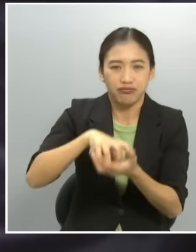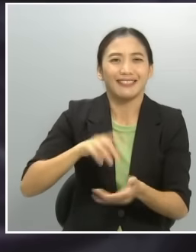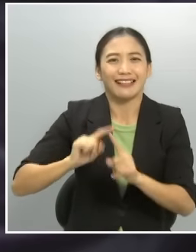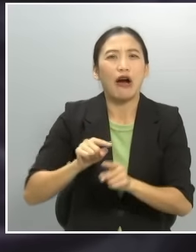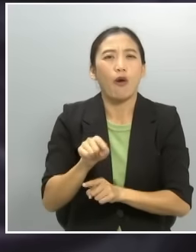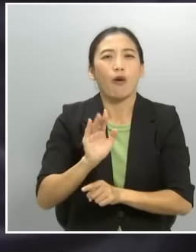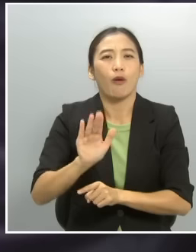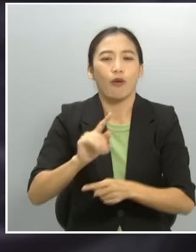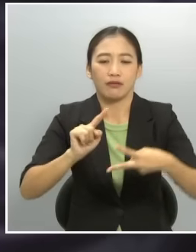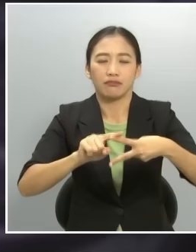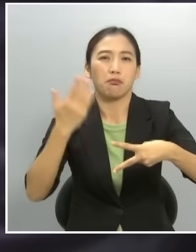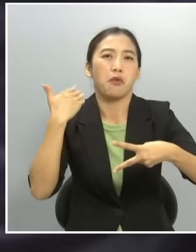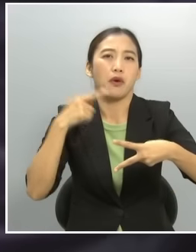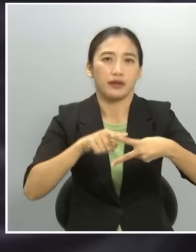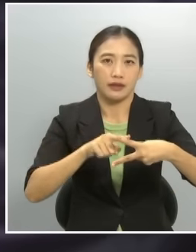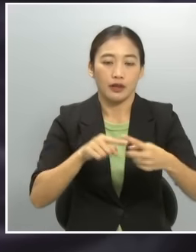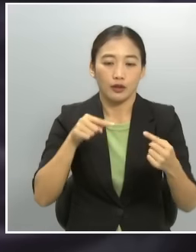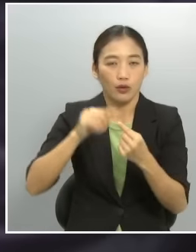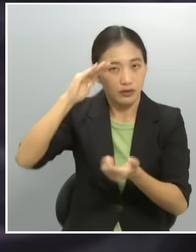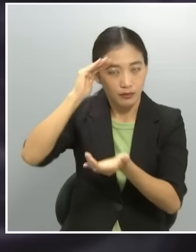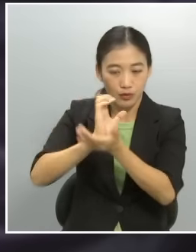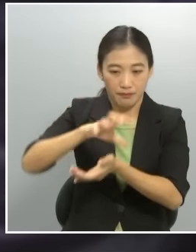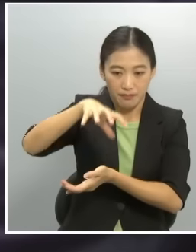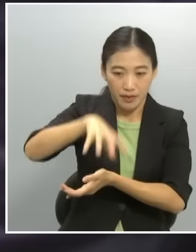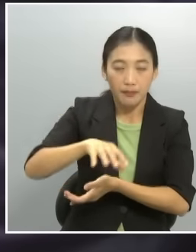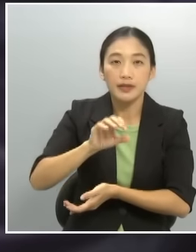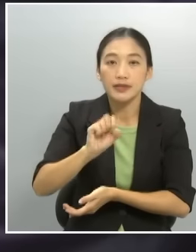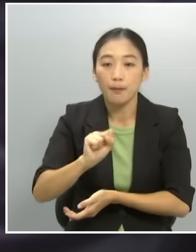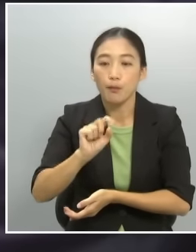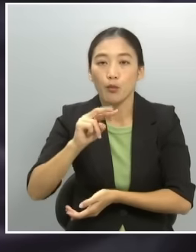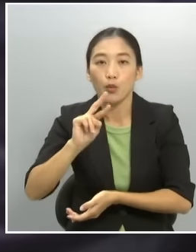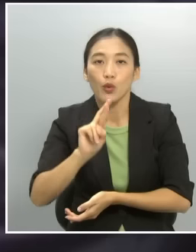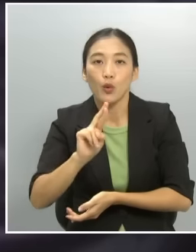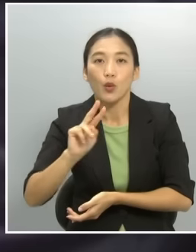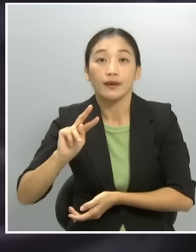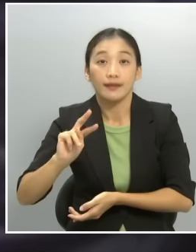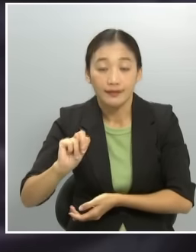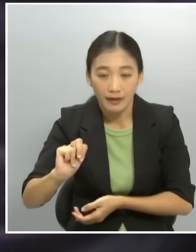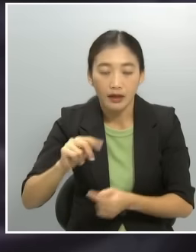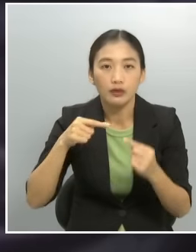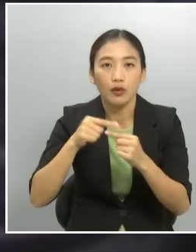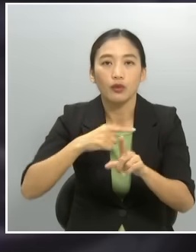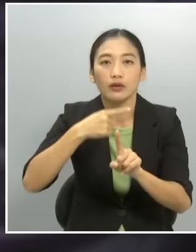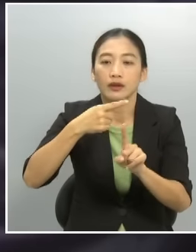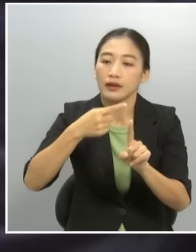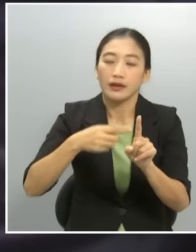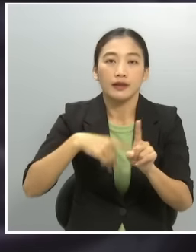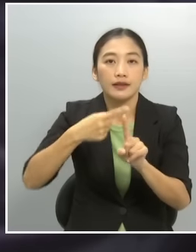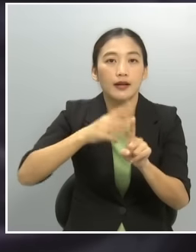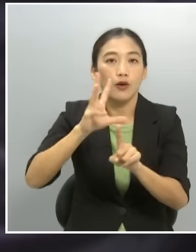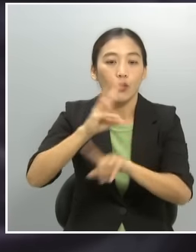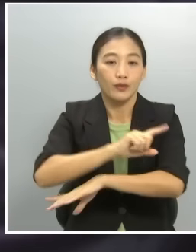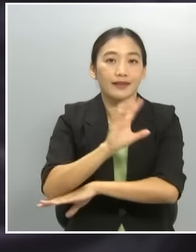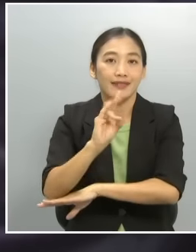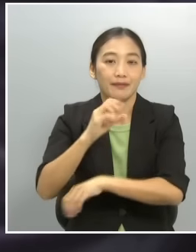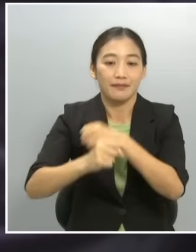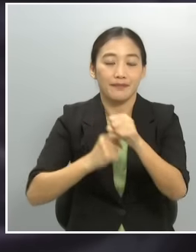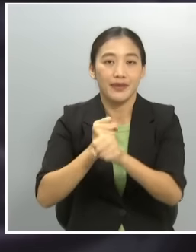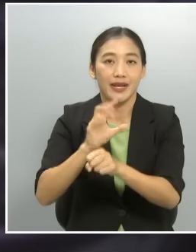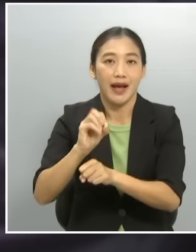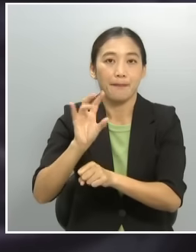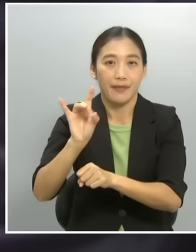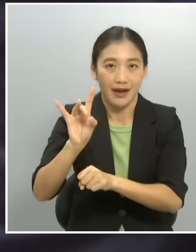พสำโรงเหนือนะฮะอันนี้เมื่อวันที่7มิถุนายนปี58แล้วก็มีข้อหานะครับฝ่าฝืนข้อกำหนดห้ามออกจากเคหสถานในเวล